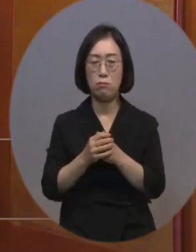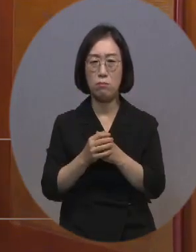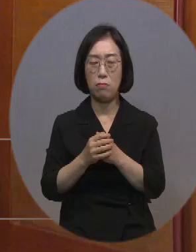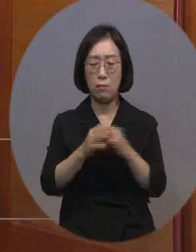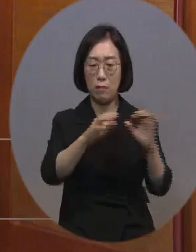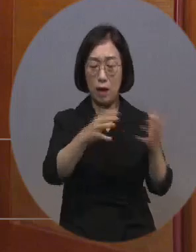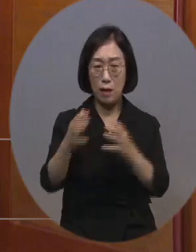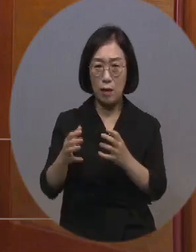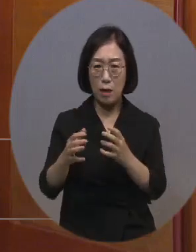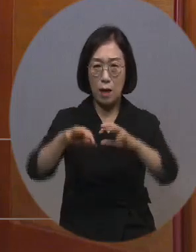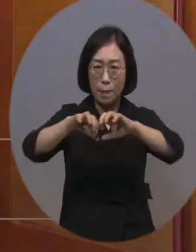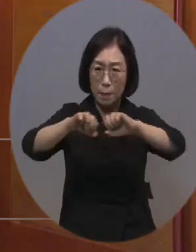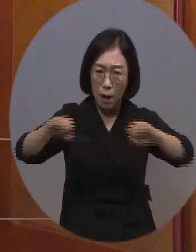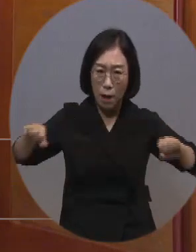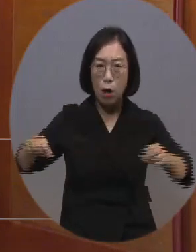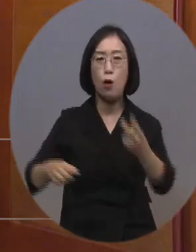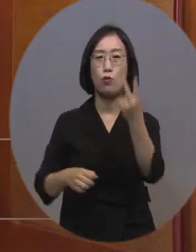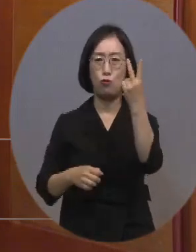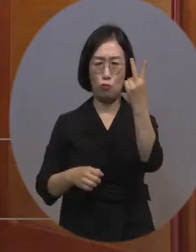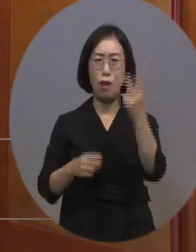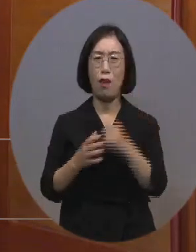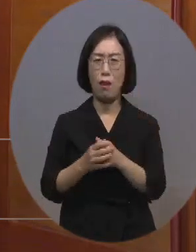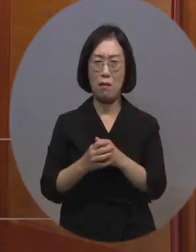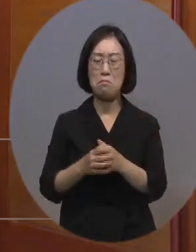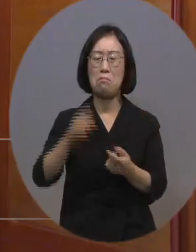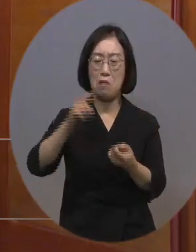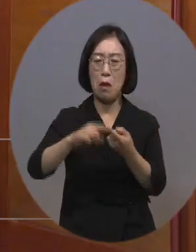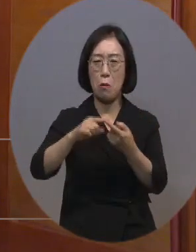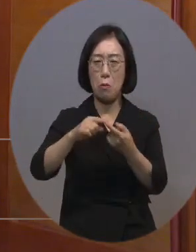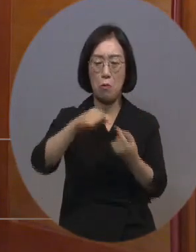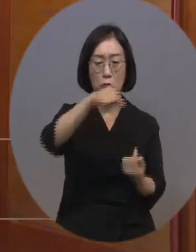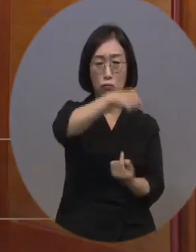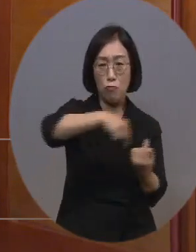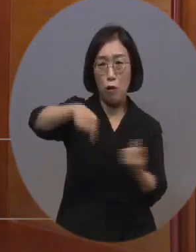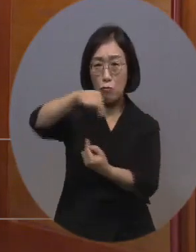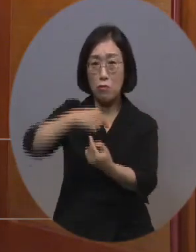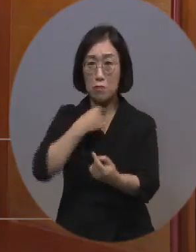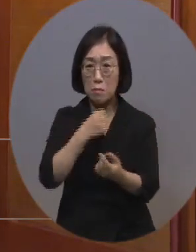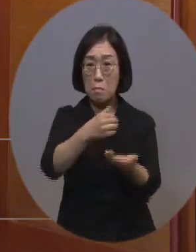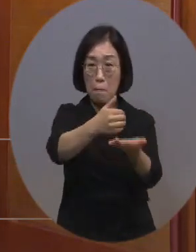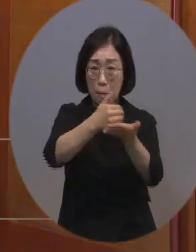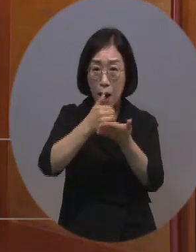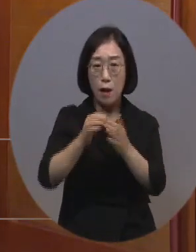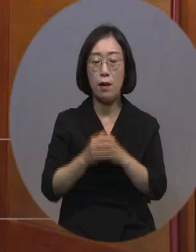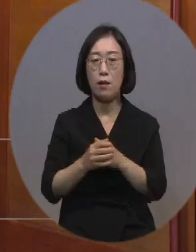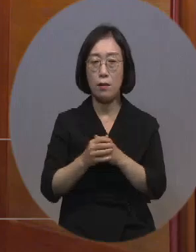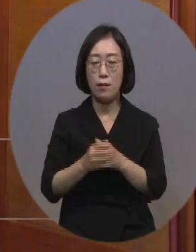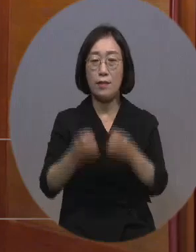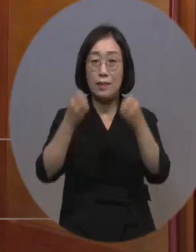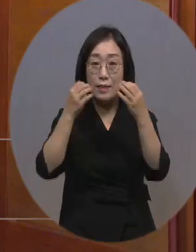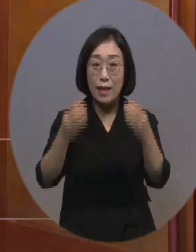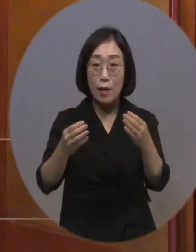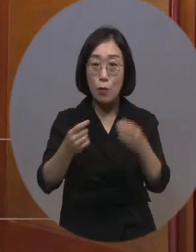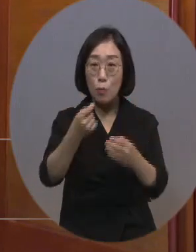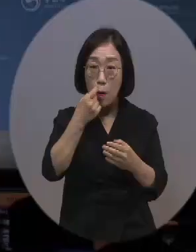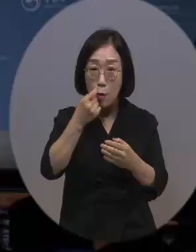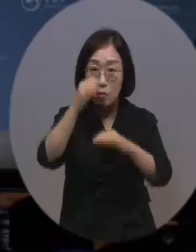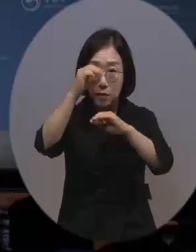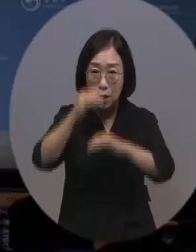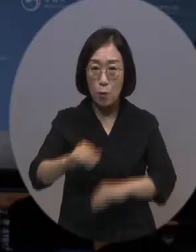북한의 내막을 알고 계시는 분이 리이그 참사님이시니까 이야기 들으면서 새로 알게 된 게 많이 있었습니다.